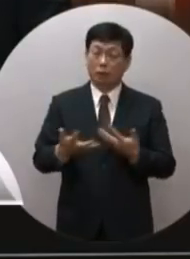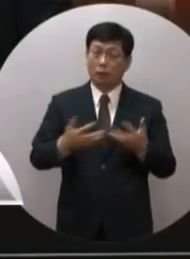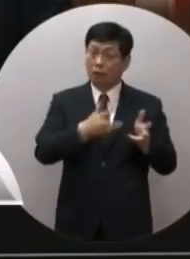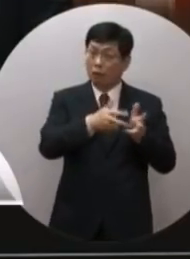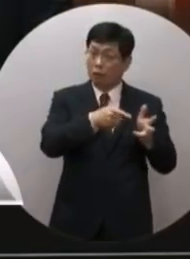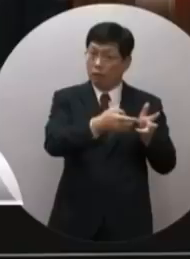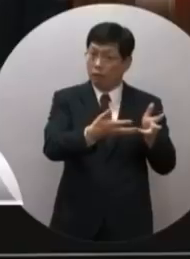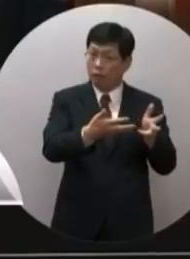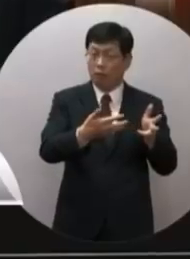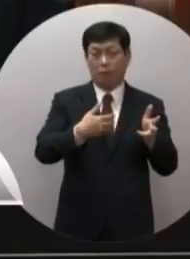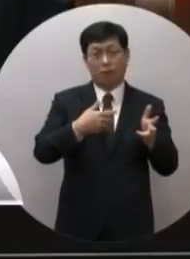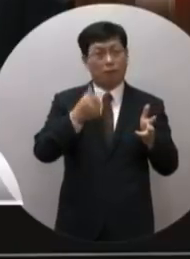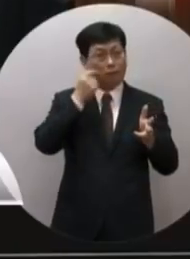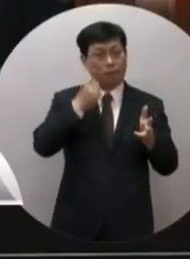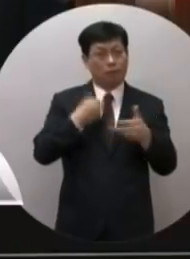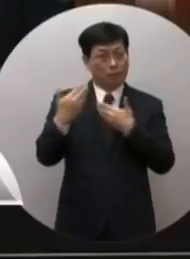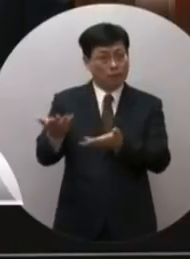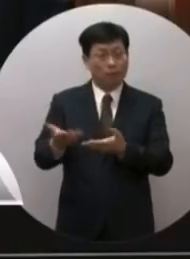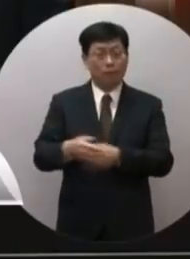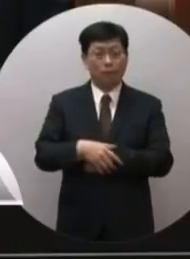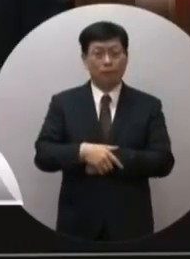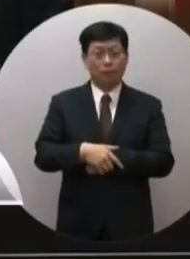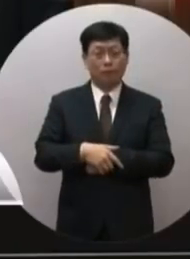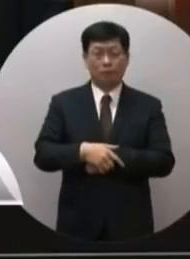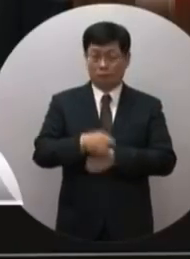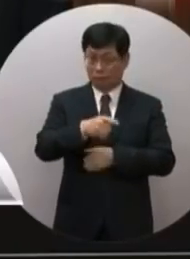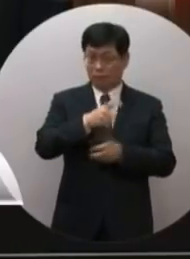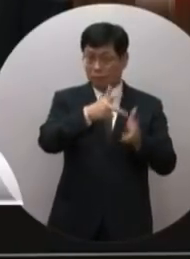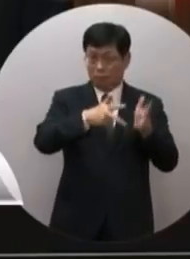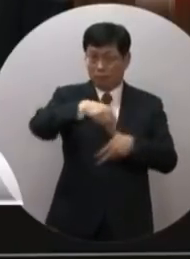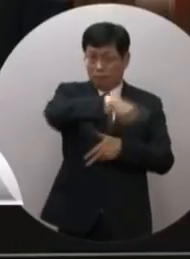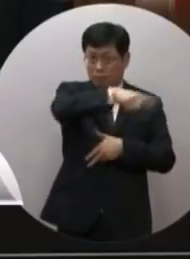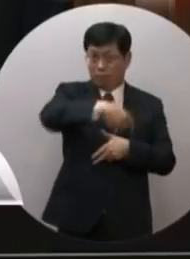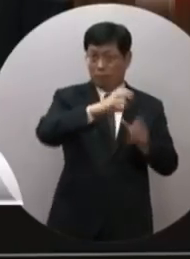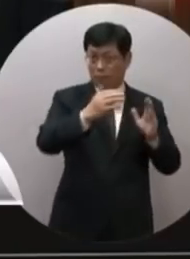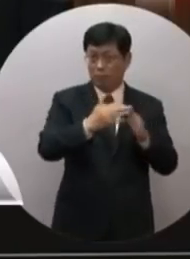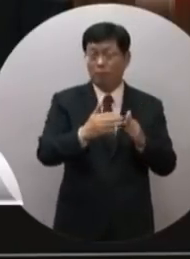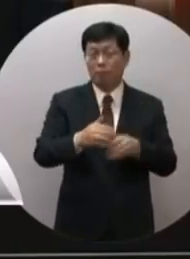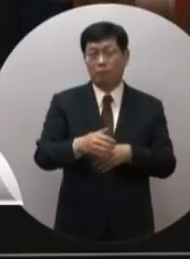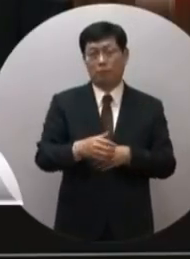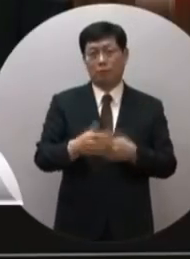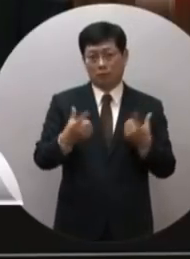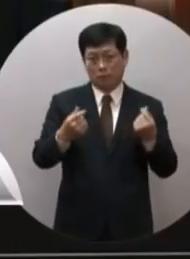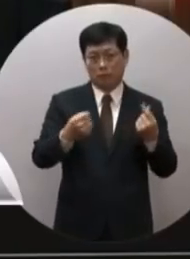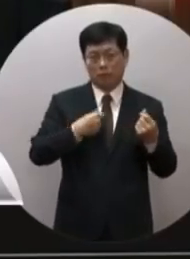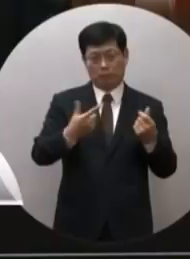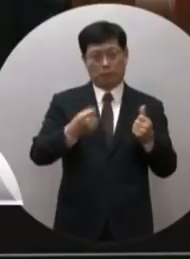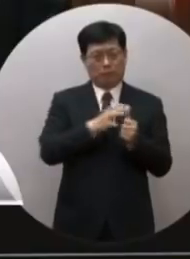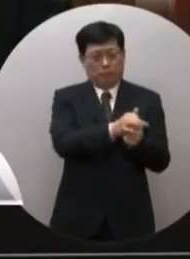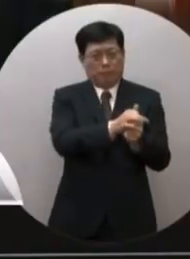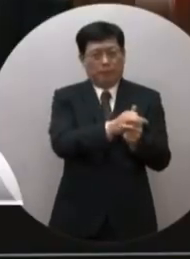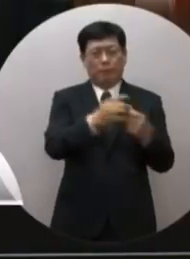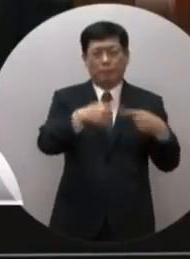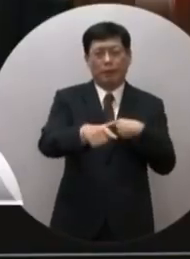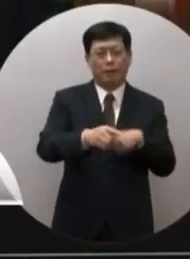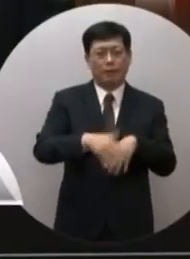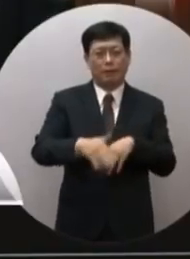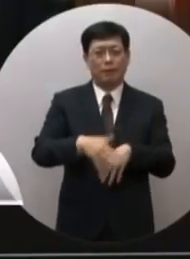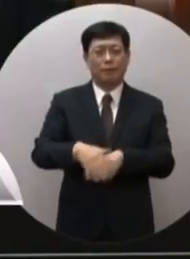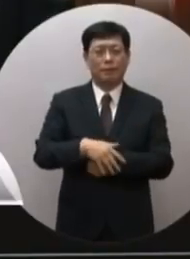供给面没有办法供给给它的时候，这些供给国就会产生非常严重的断